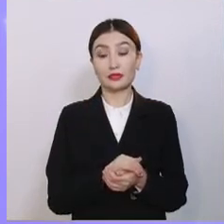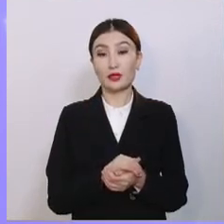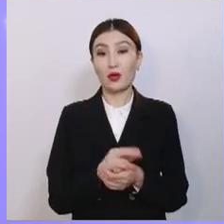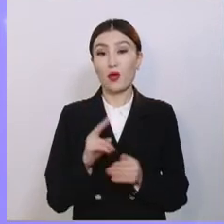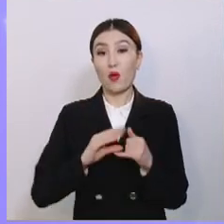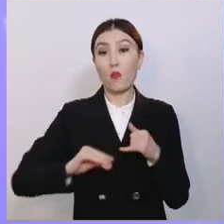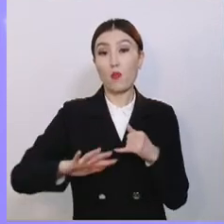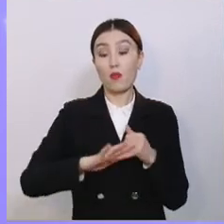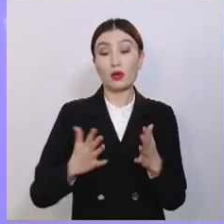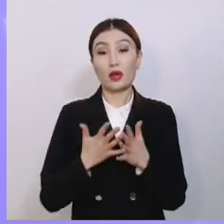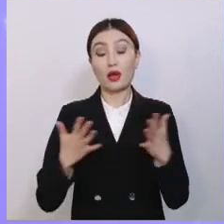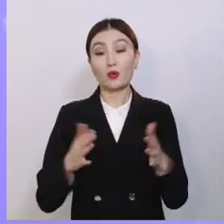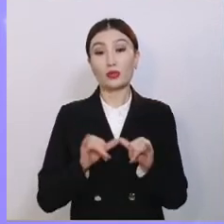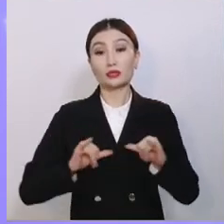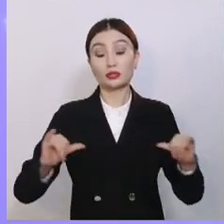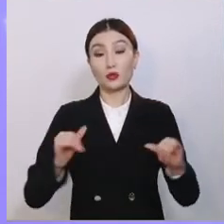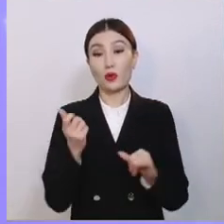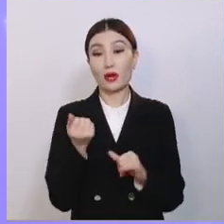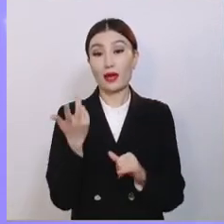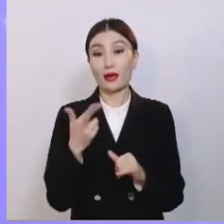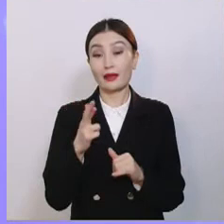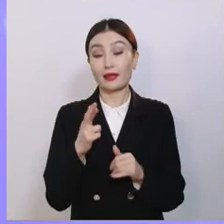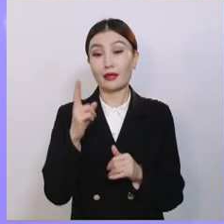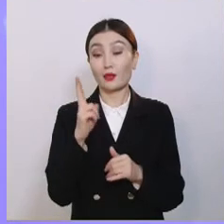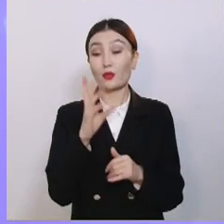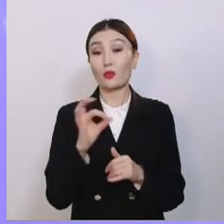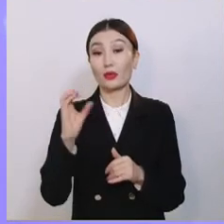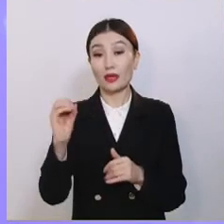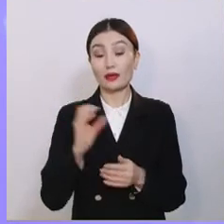Поле какое? Широкое. Окончание «ое».